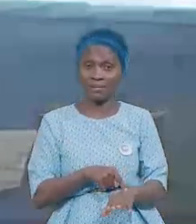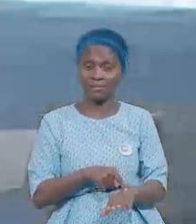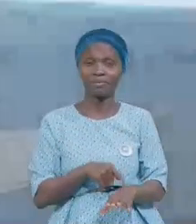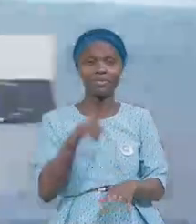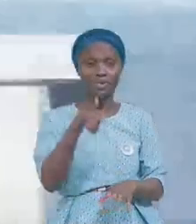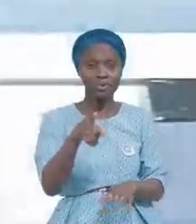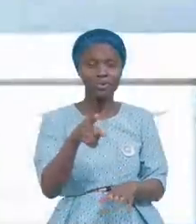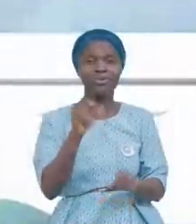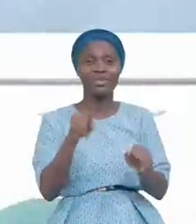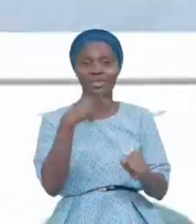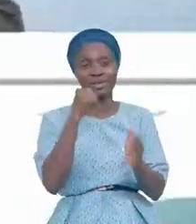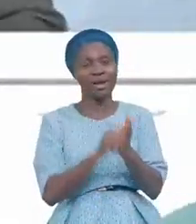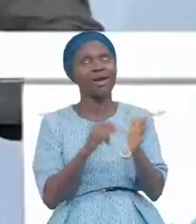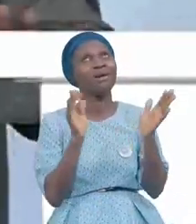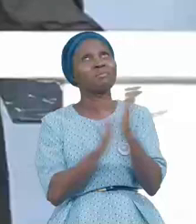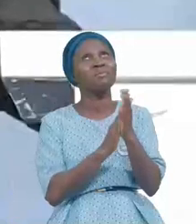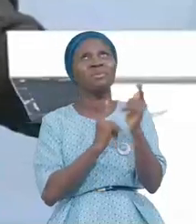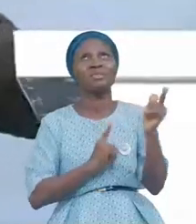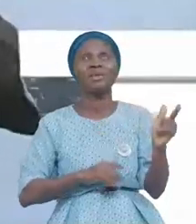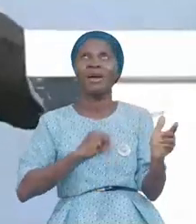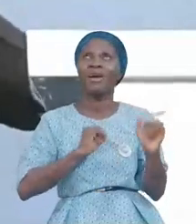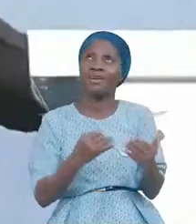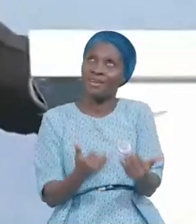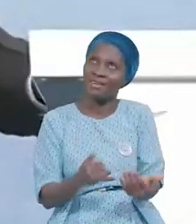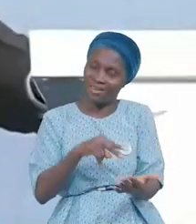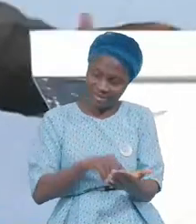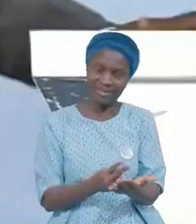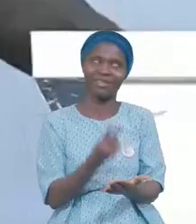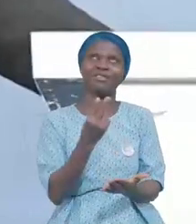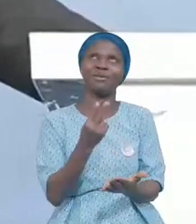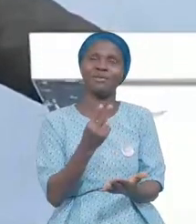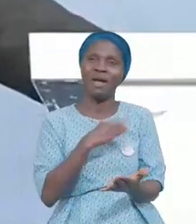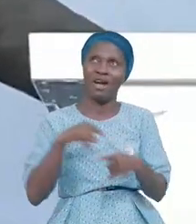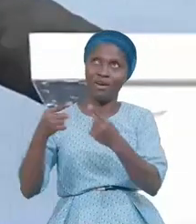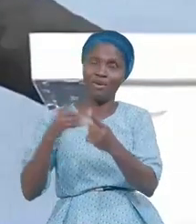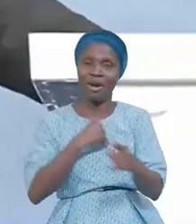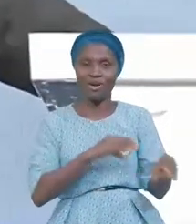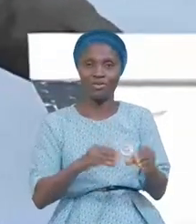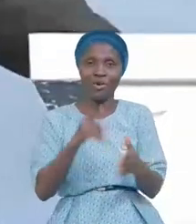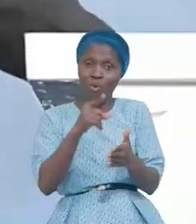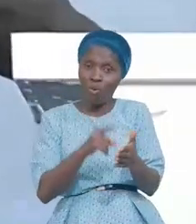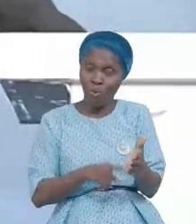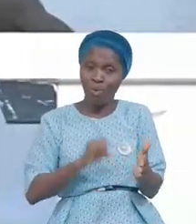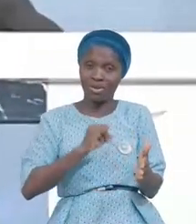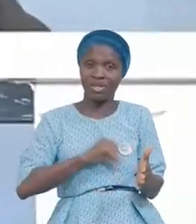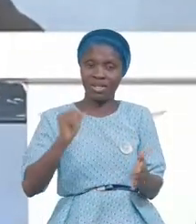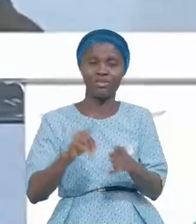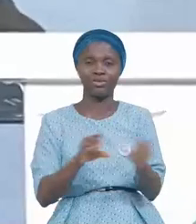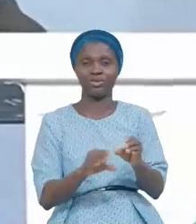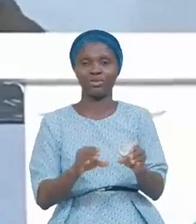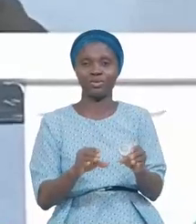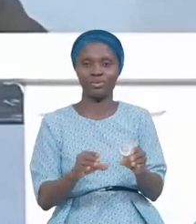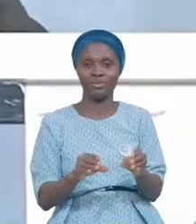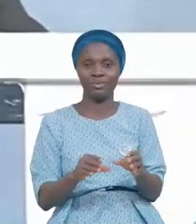dit gloire à Dieu. Je peux maintenant me lever et faire ce que je suis censé faire.